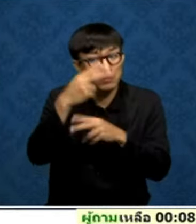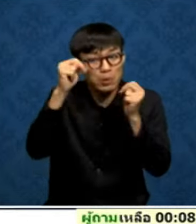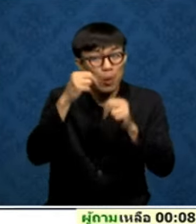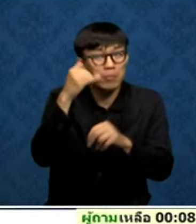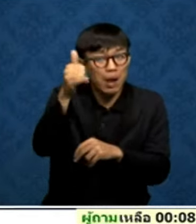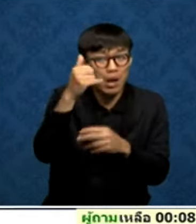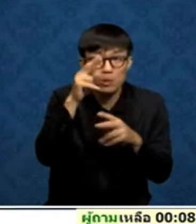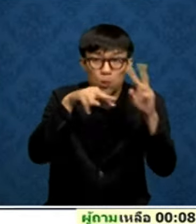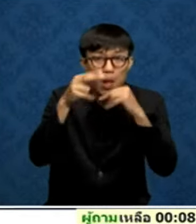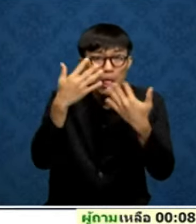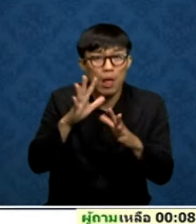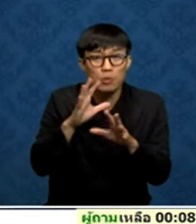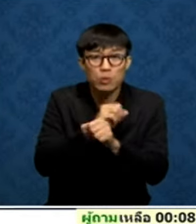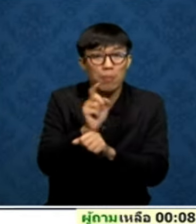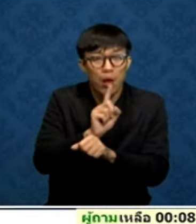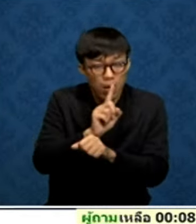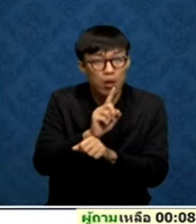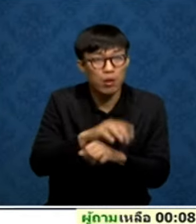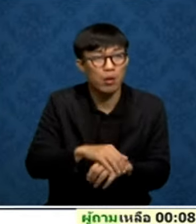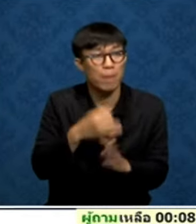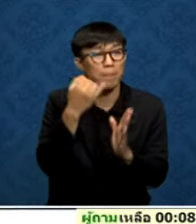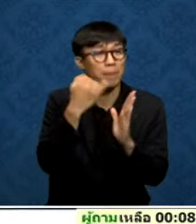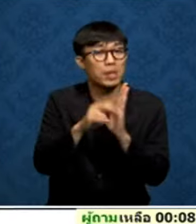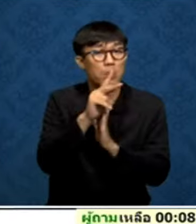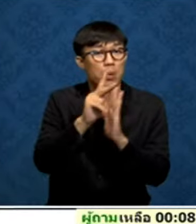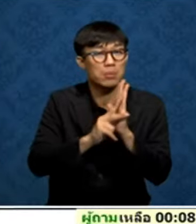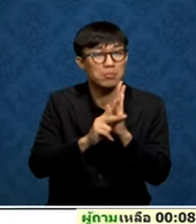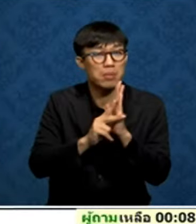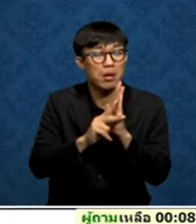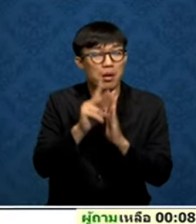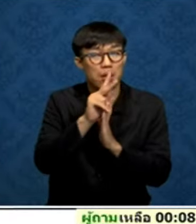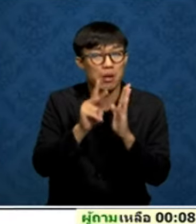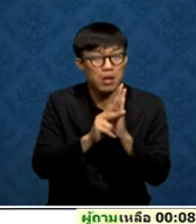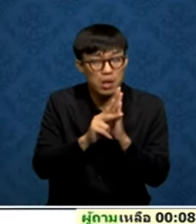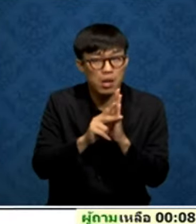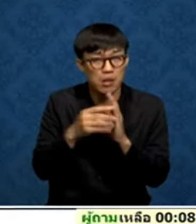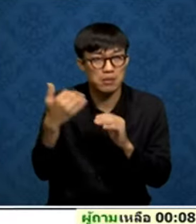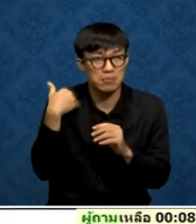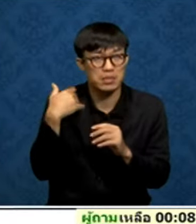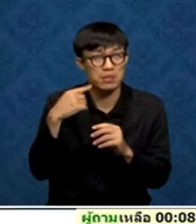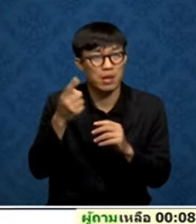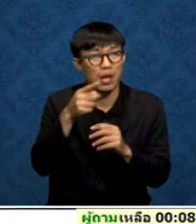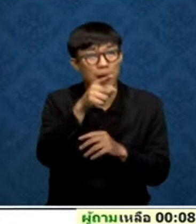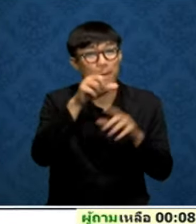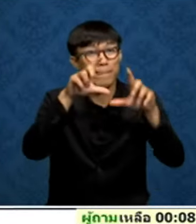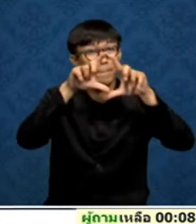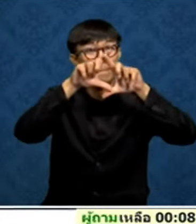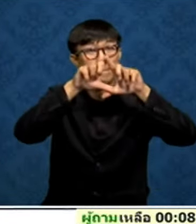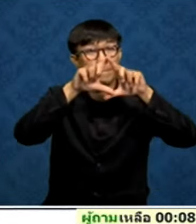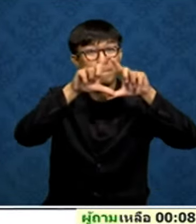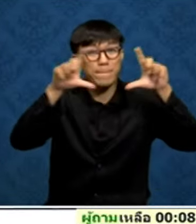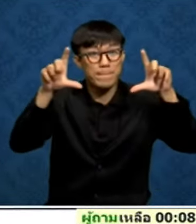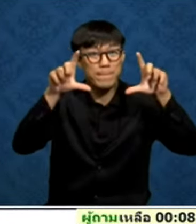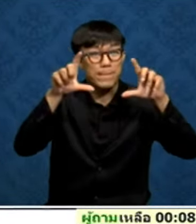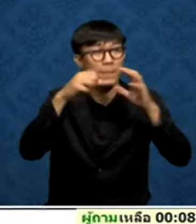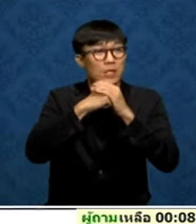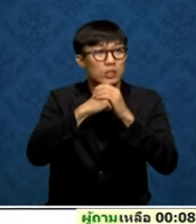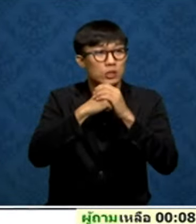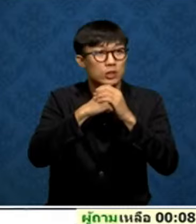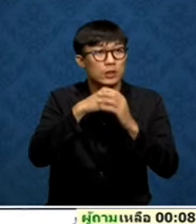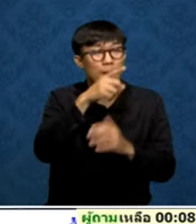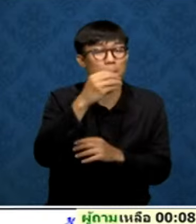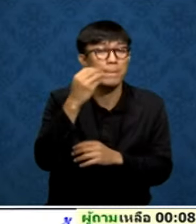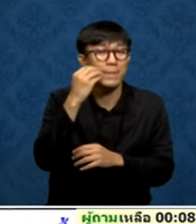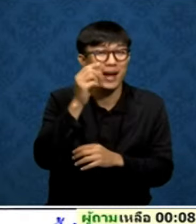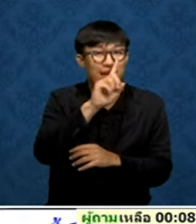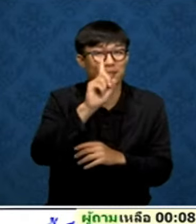ากจะได้คำตอบเช่นกันนะครับเรื่องผิดกฎหมายนะครับไม่ได้มีแค่มิติแรงงานนะครับมาดูอีกป้ายนึงครับนี่คือป้ายภาษาจีนครับตั้งอยู่ที่บ้านค่ายจังหวัดระย